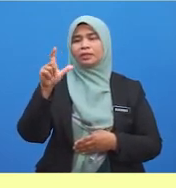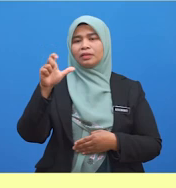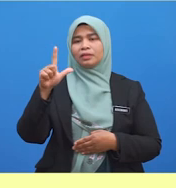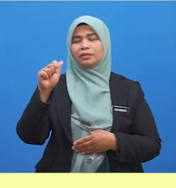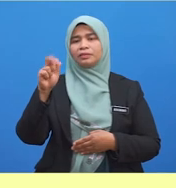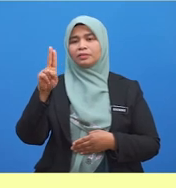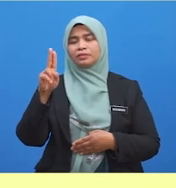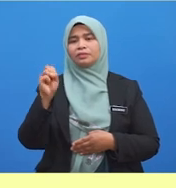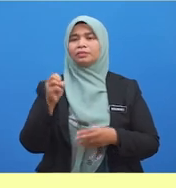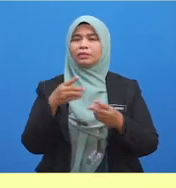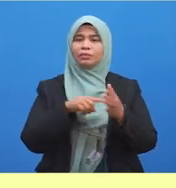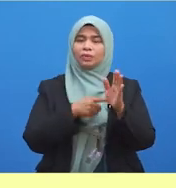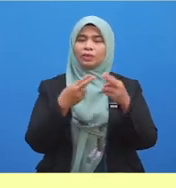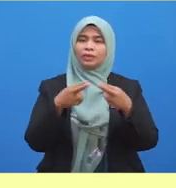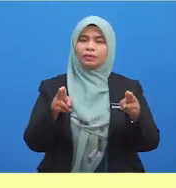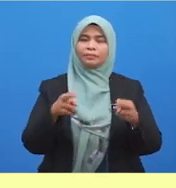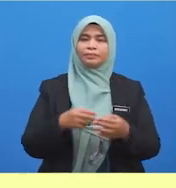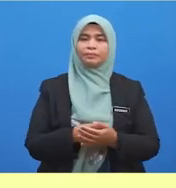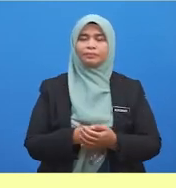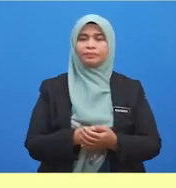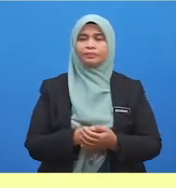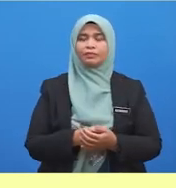juga nukleolus mula menghilang.